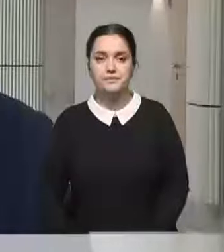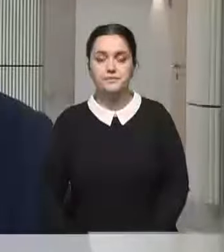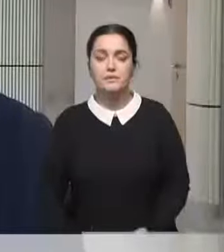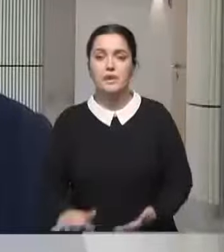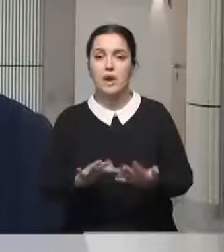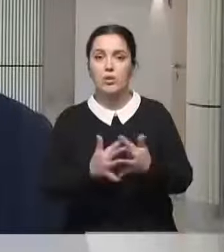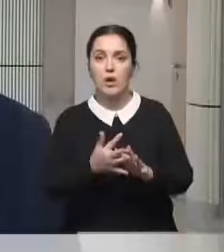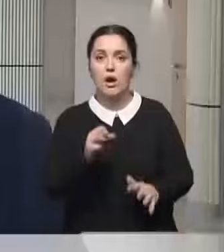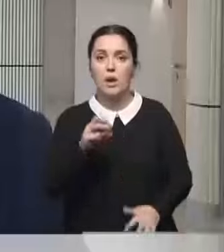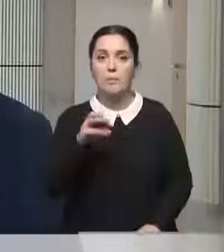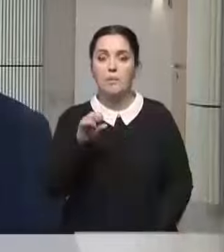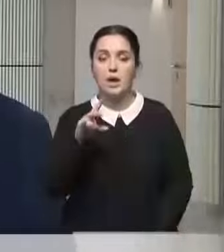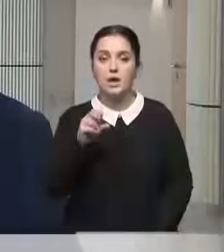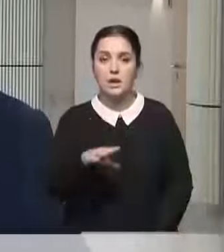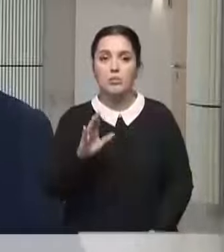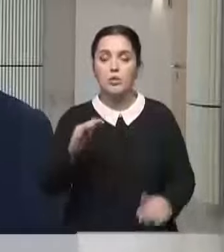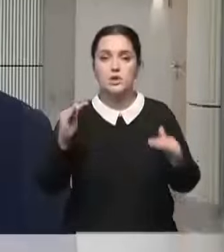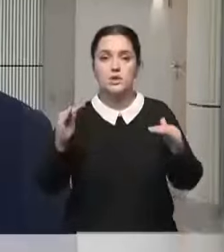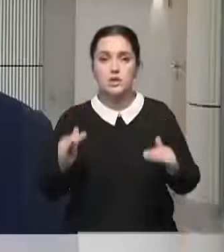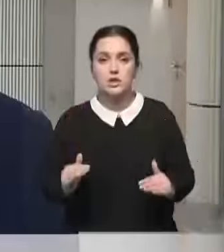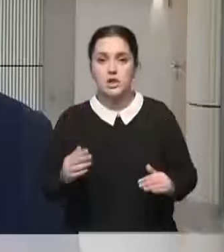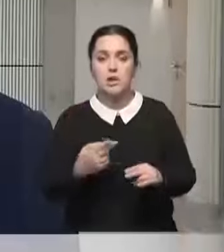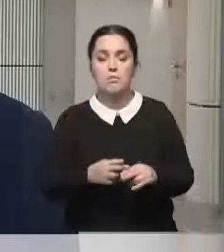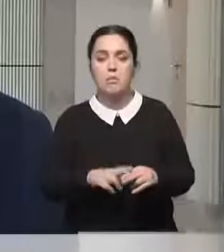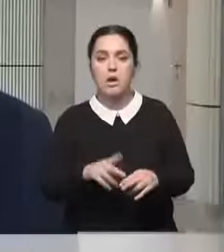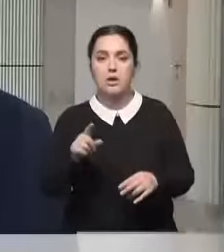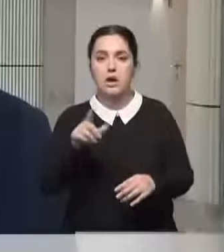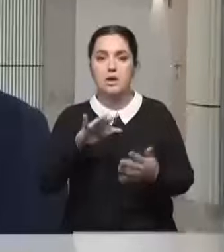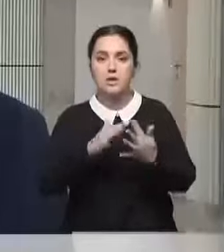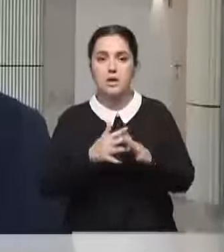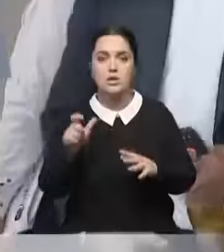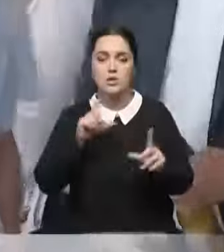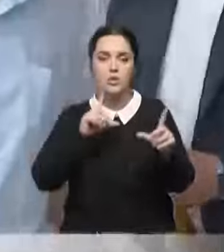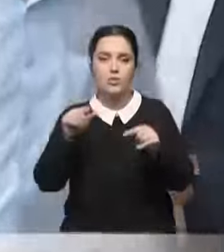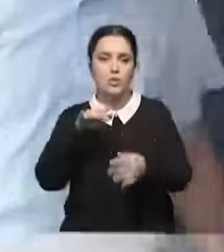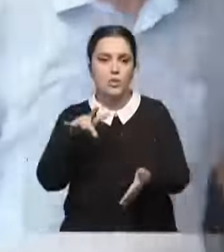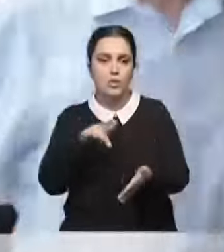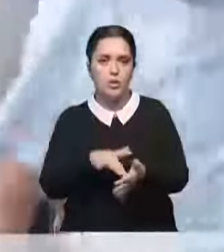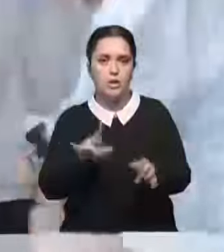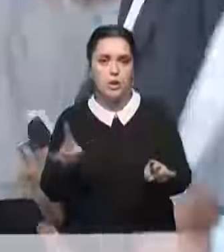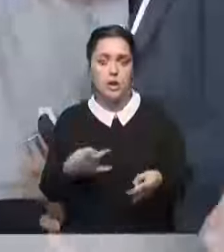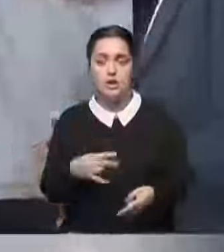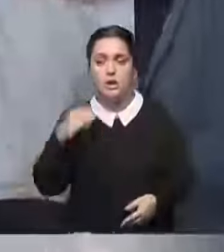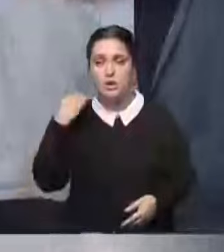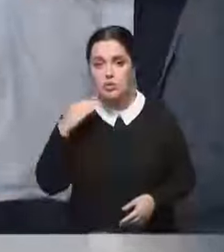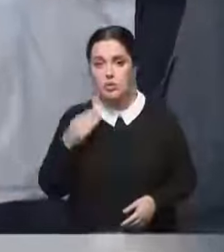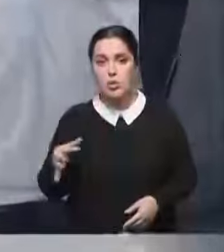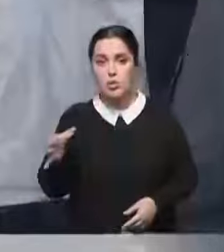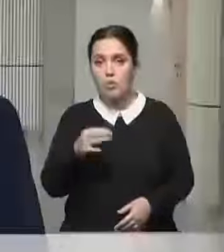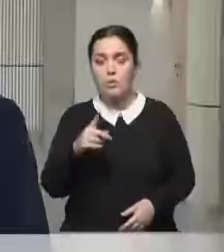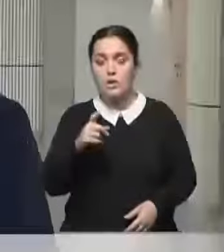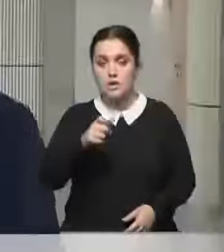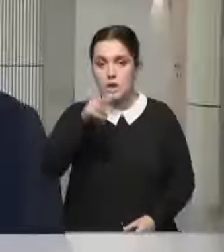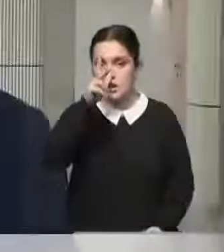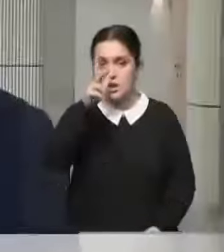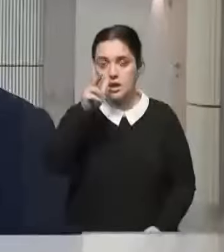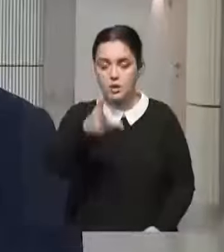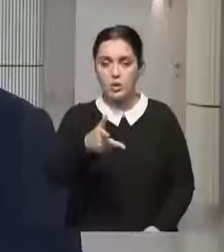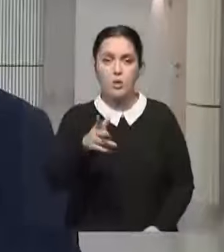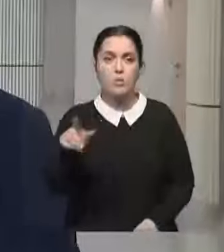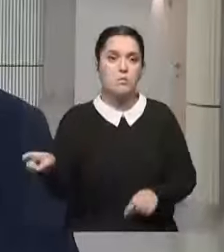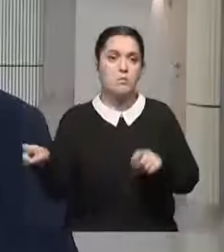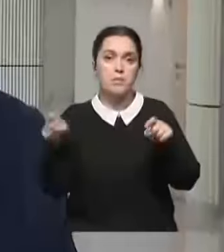Аула Манаты направлена на снижение миграции сельского населения в город. Только из Актюбинской области за последние 3 года